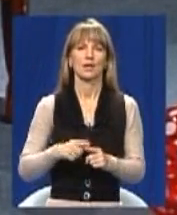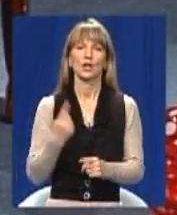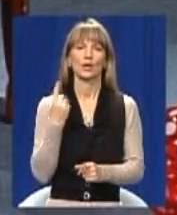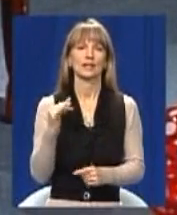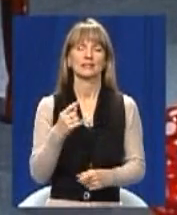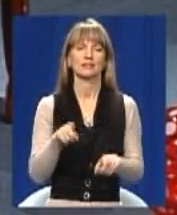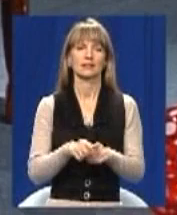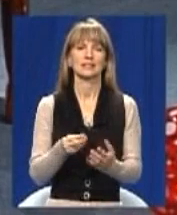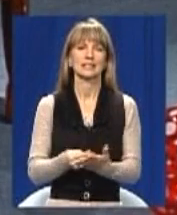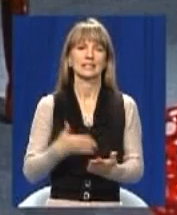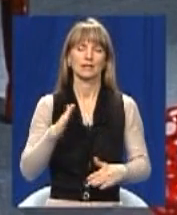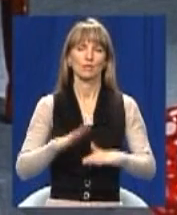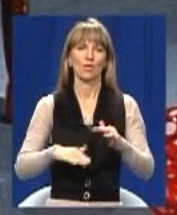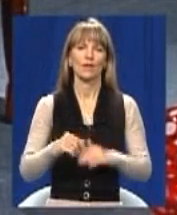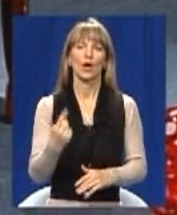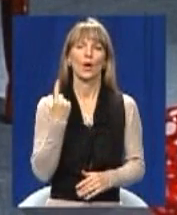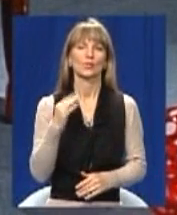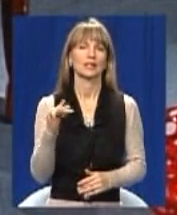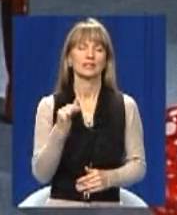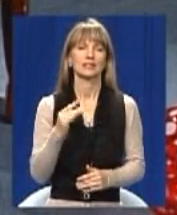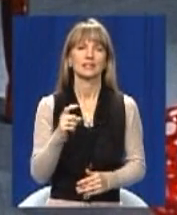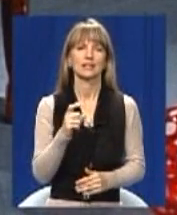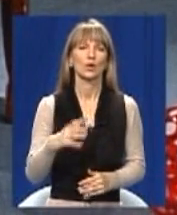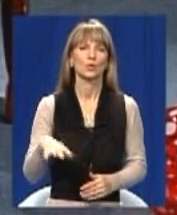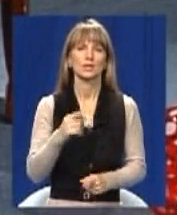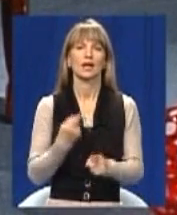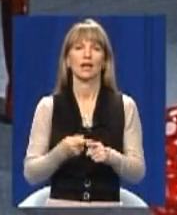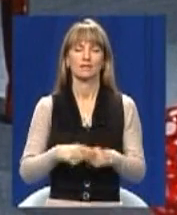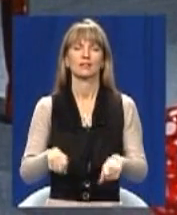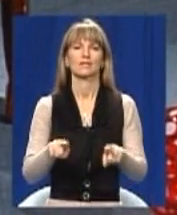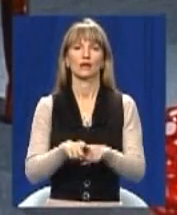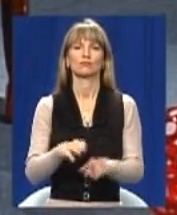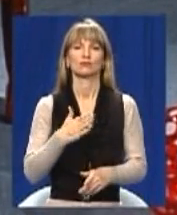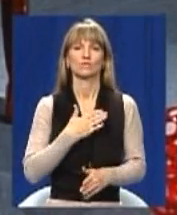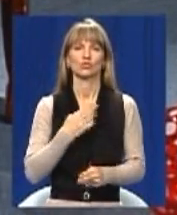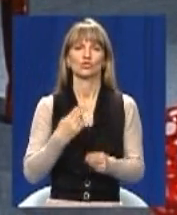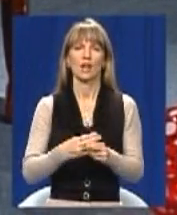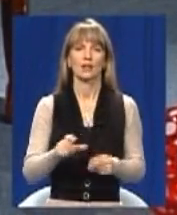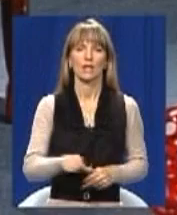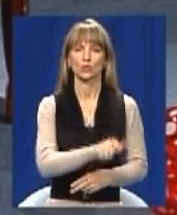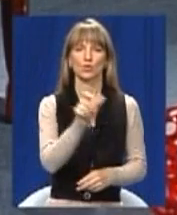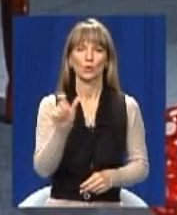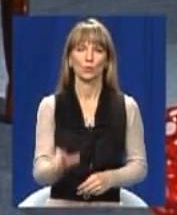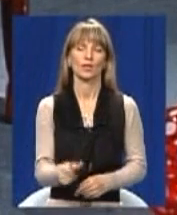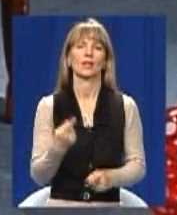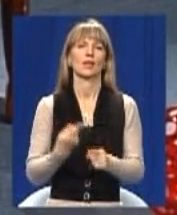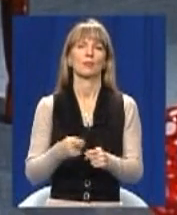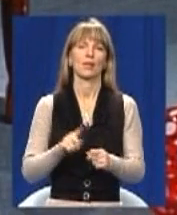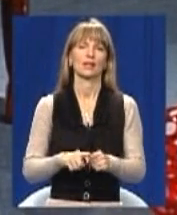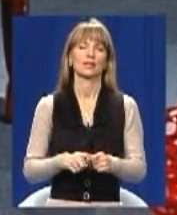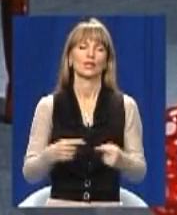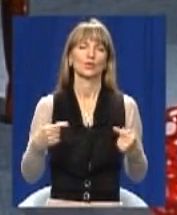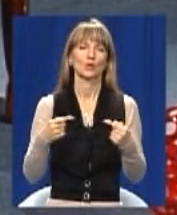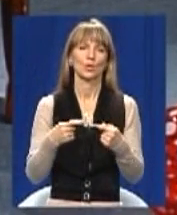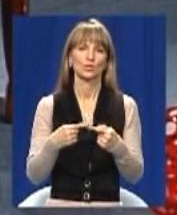із таких цінних професій, одна із усіх, це також наші залізнодорожники.